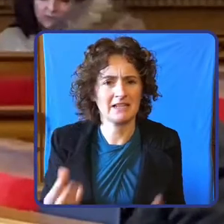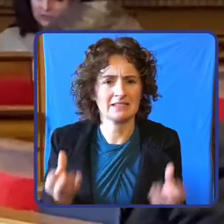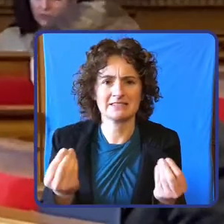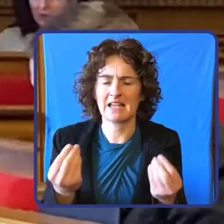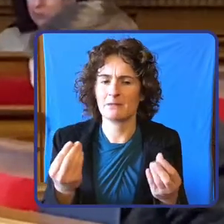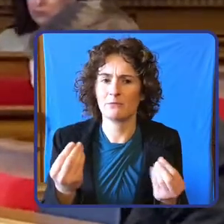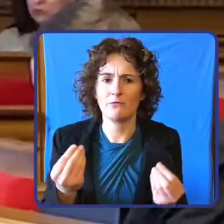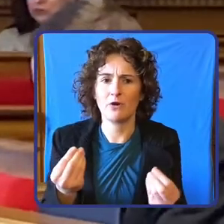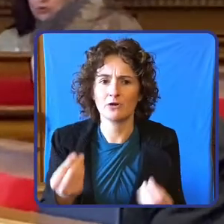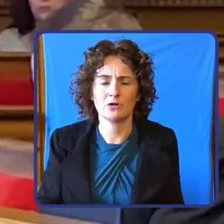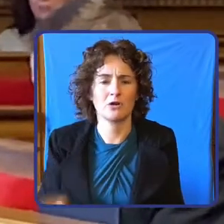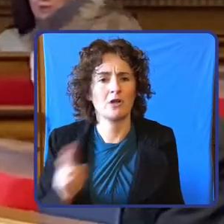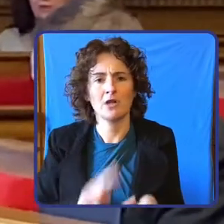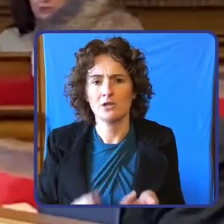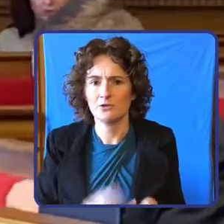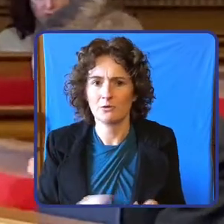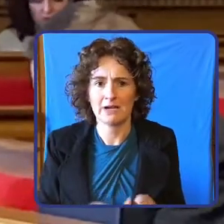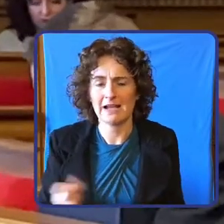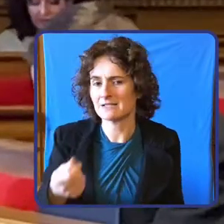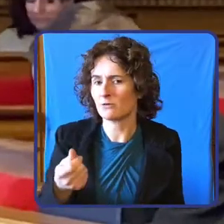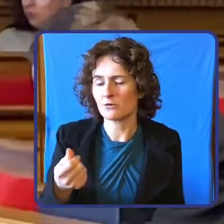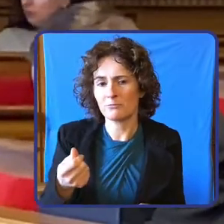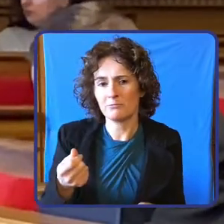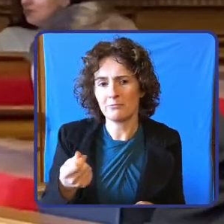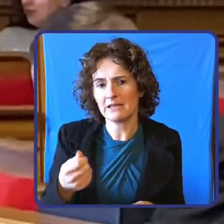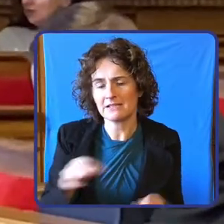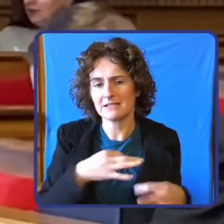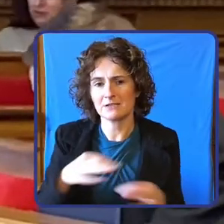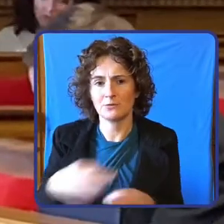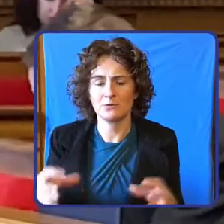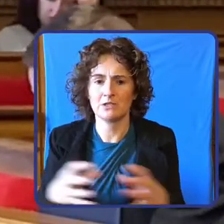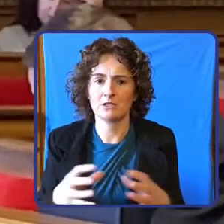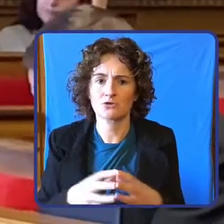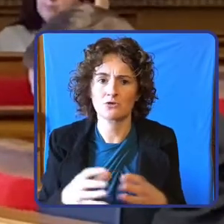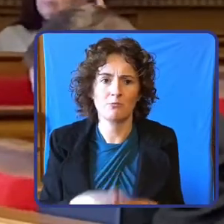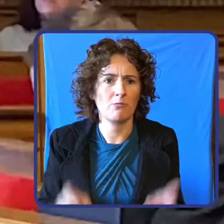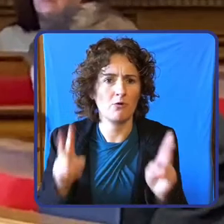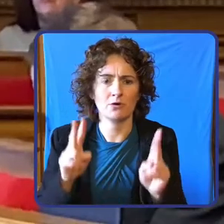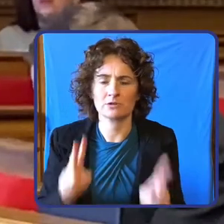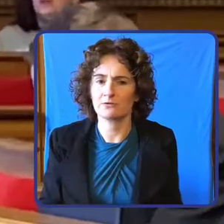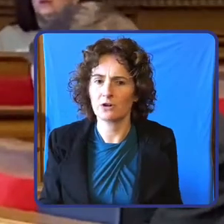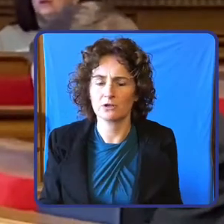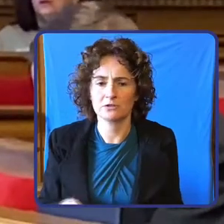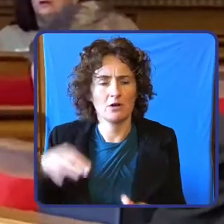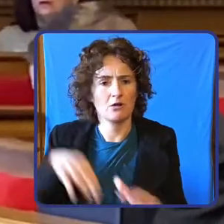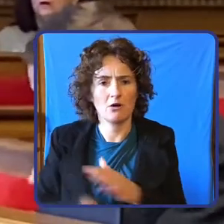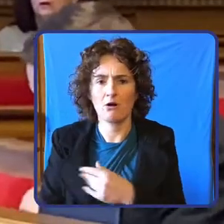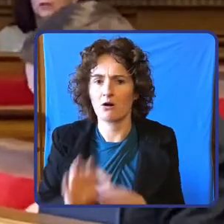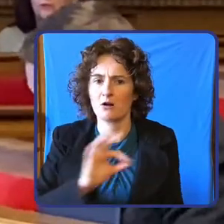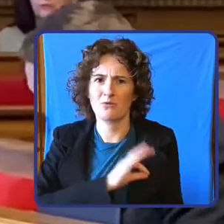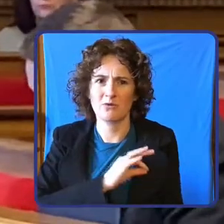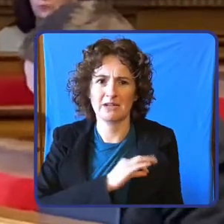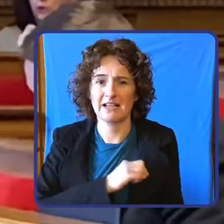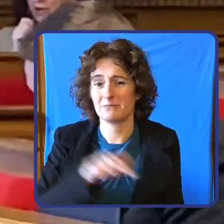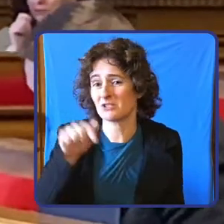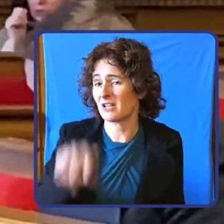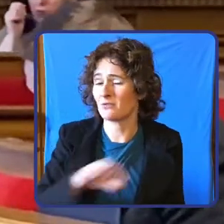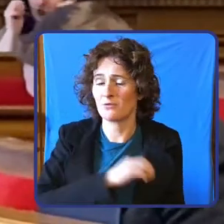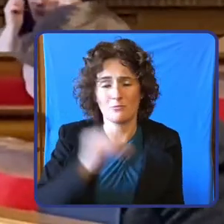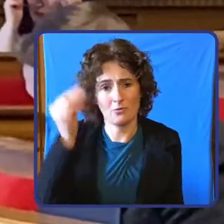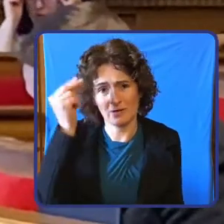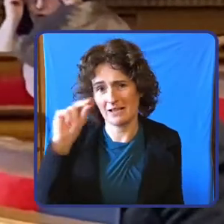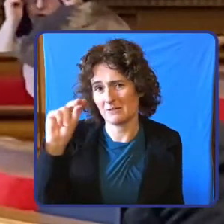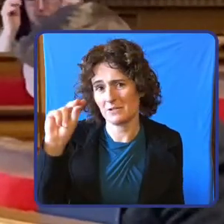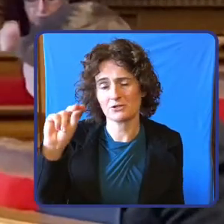külön adócsoport, pénzügyi csoport, van a városnak nem tudom hány a polgármestere, önpolgármester, hogy ez egyszerűen